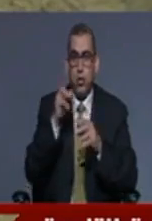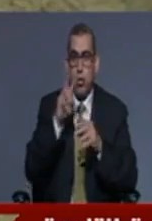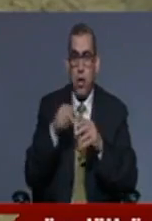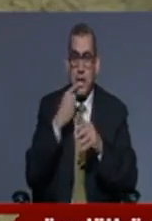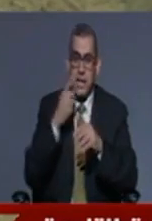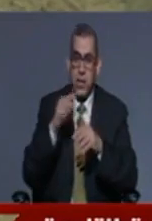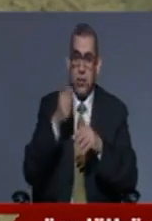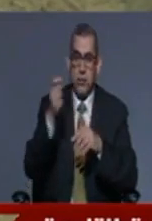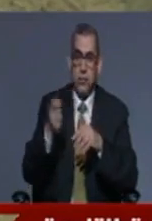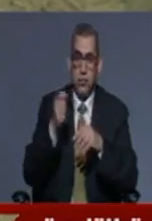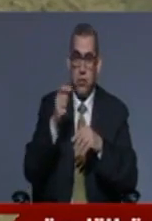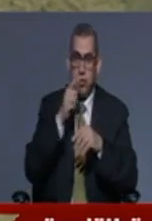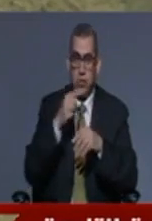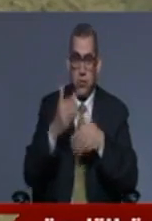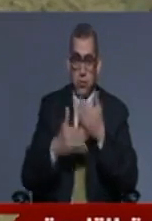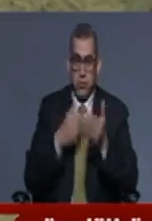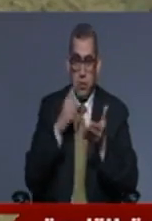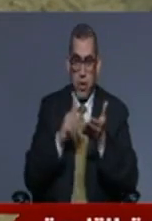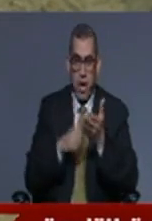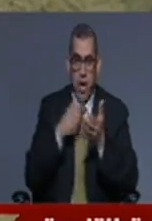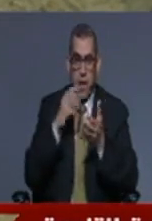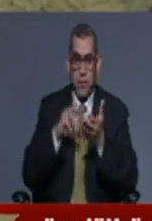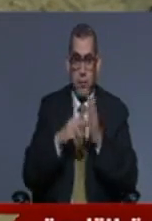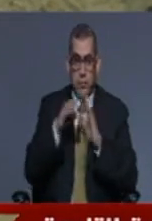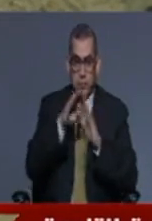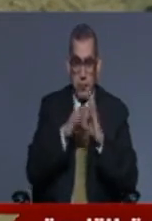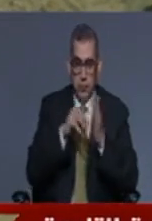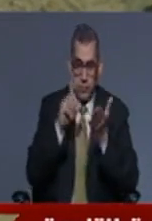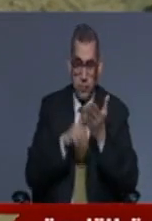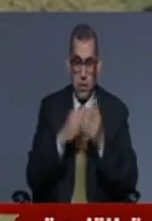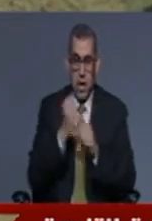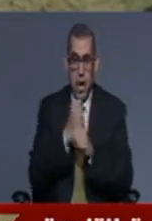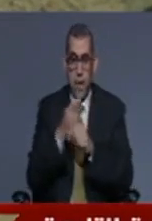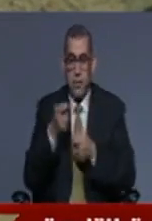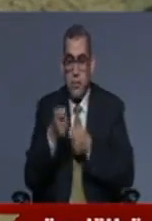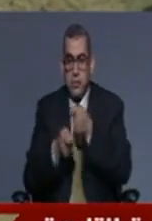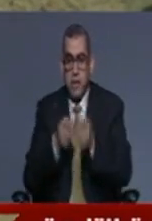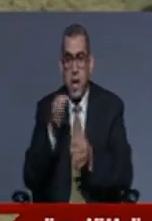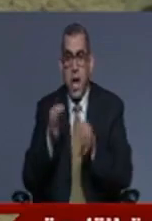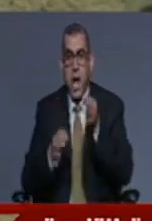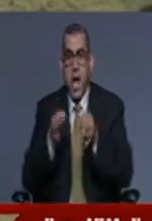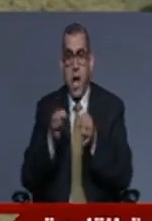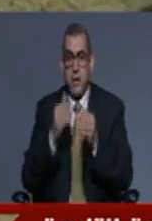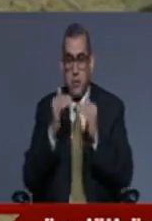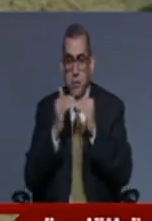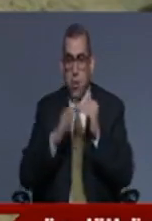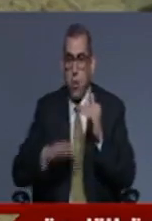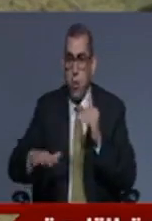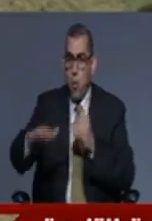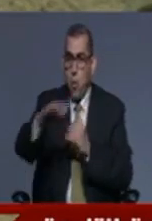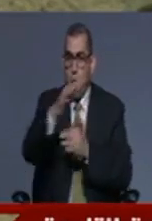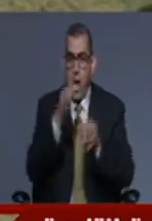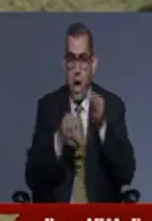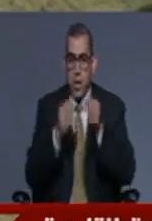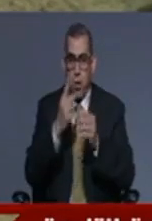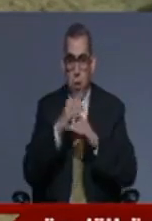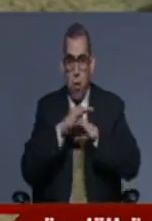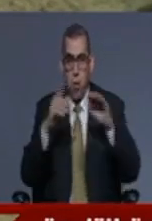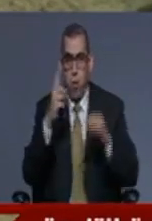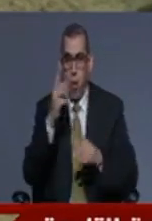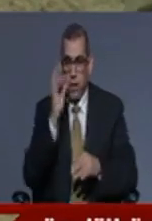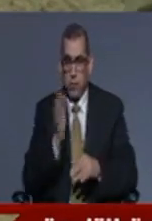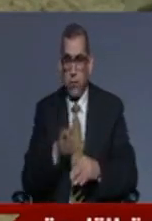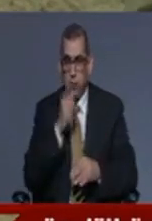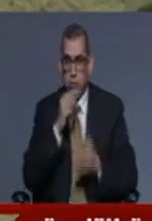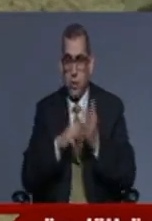إذا ما كان هنالك هيكلة تمويلية عادلة تعامل الجميع بعدل، ولا تصنف